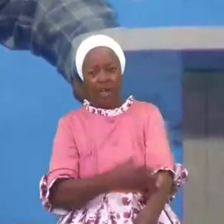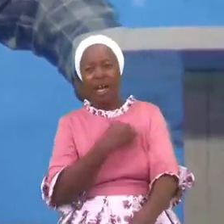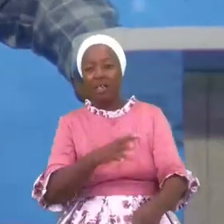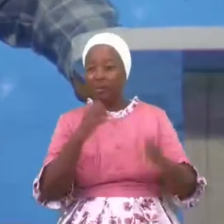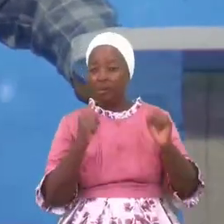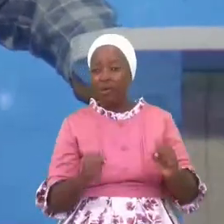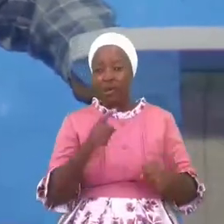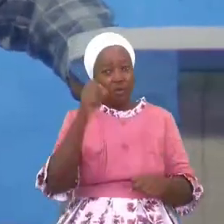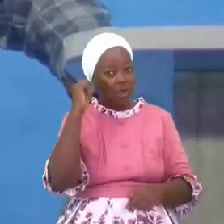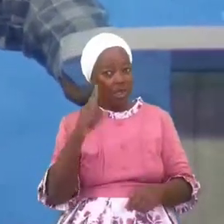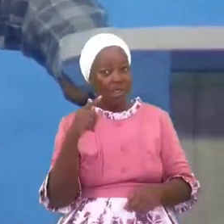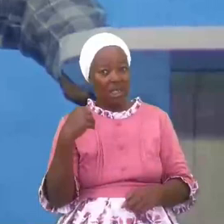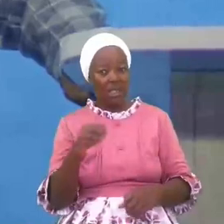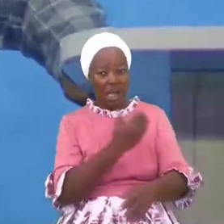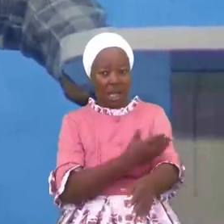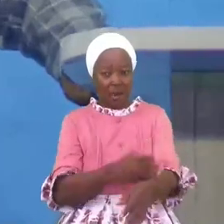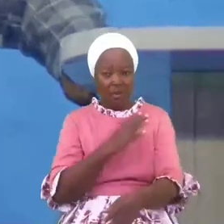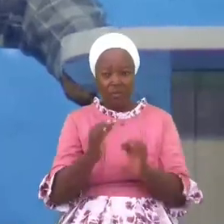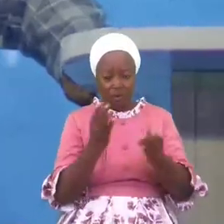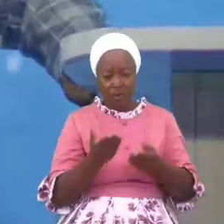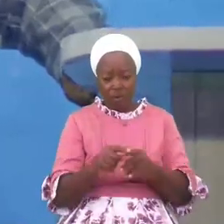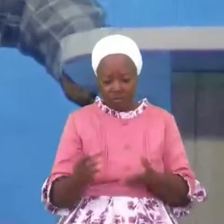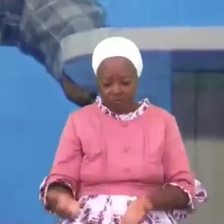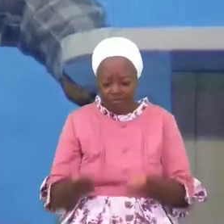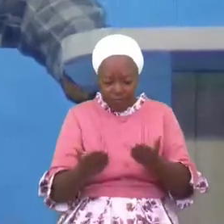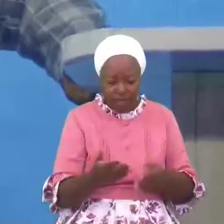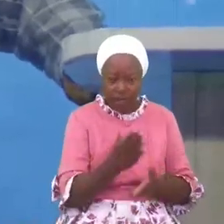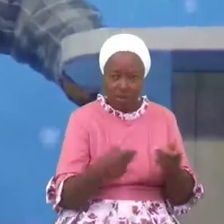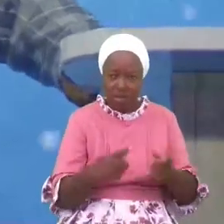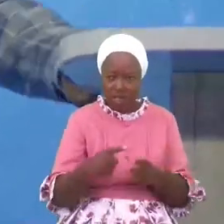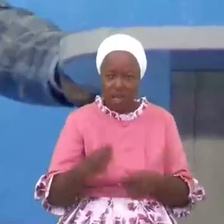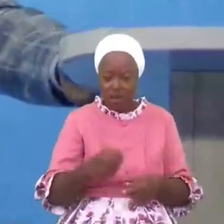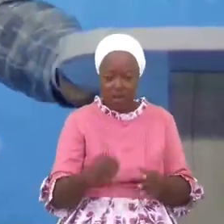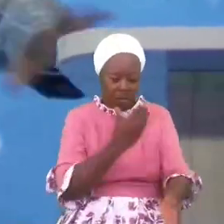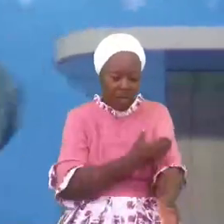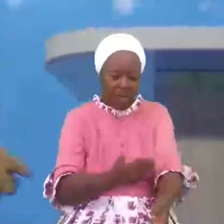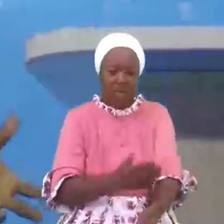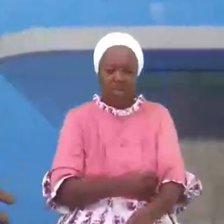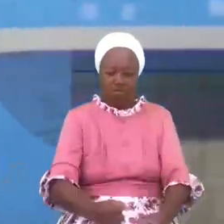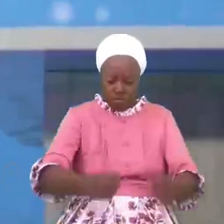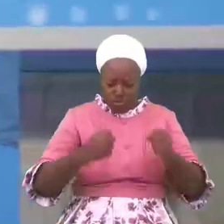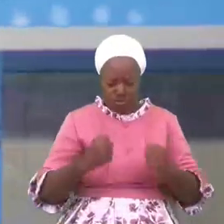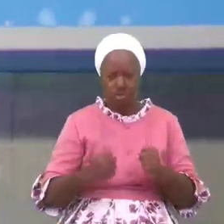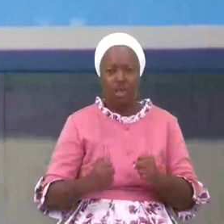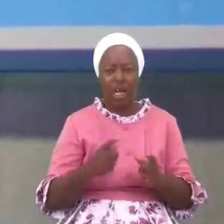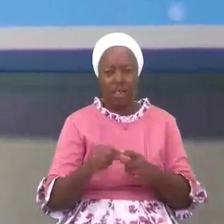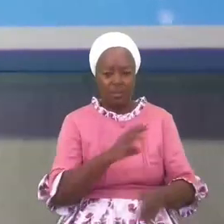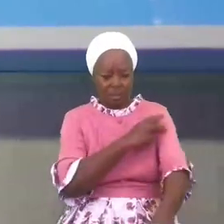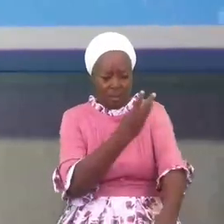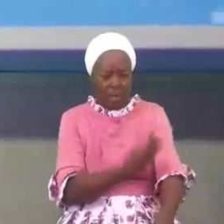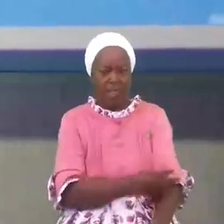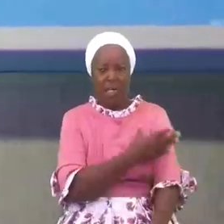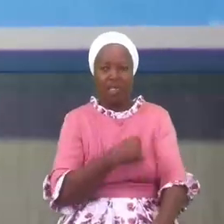tu comprends le bras, si tu veux porter quelque chose, et ton bras est fort, et ton bras est puissant, et